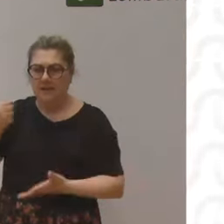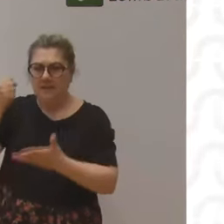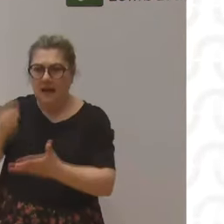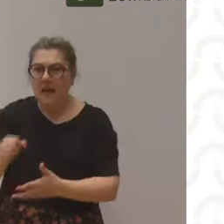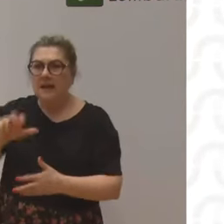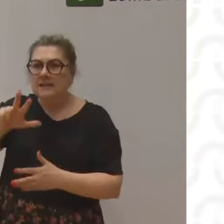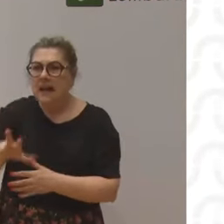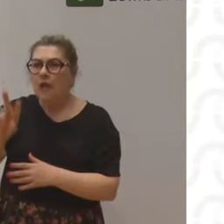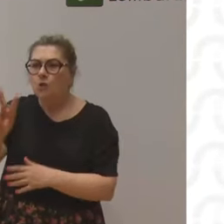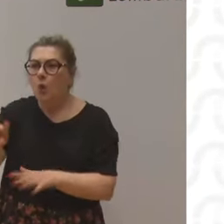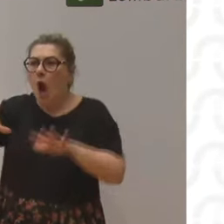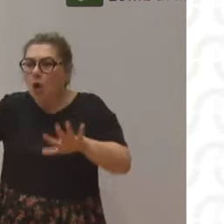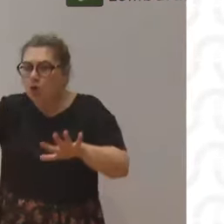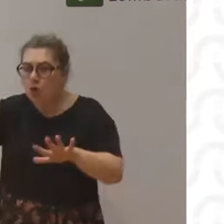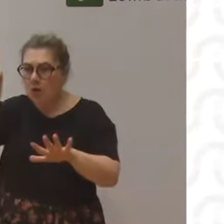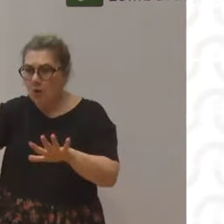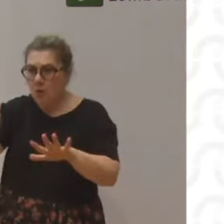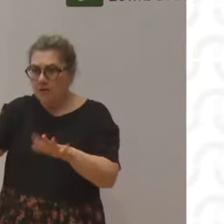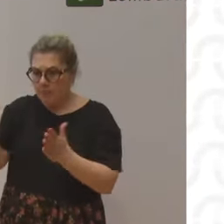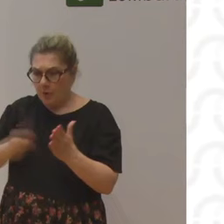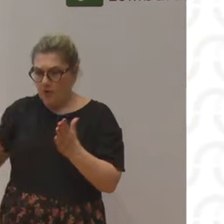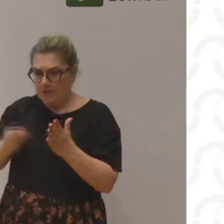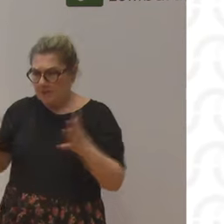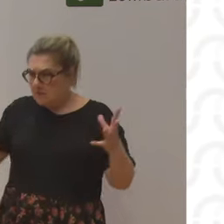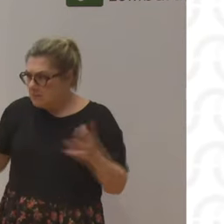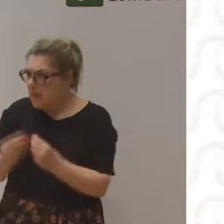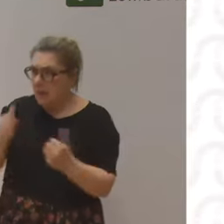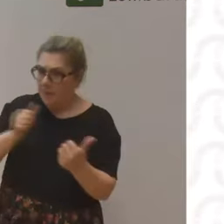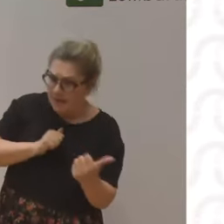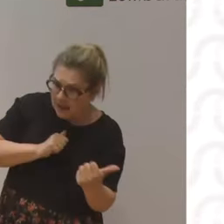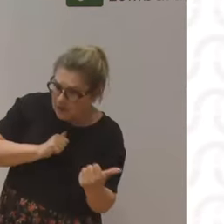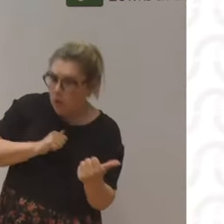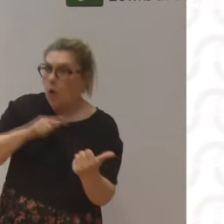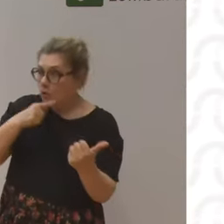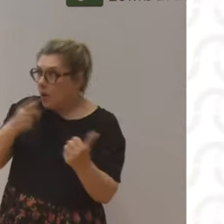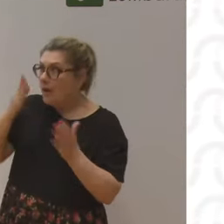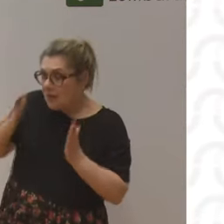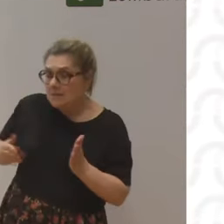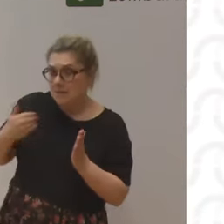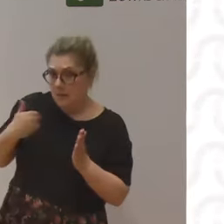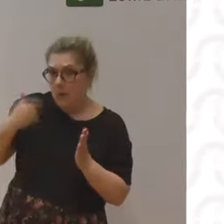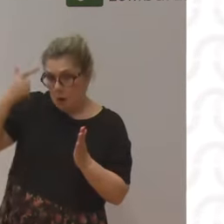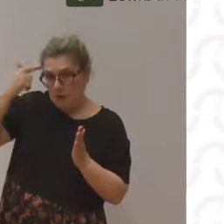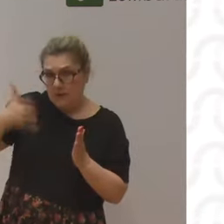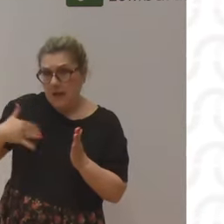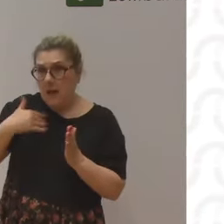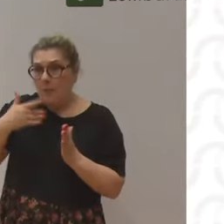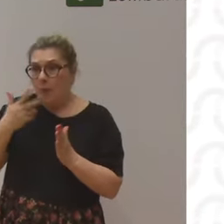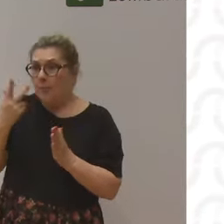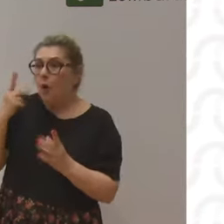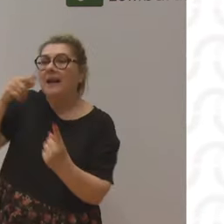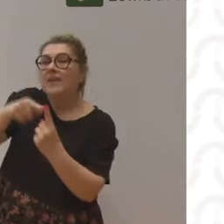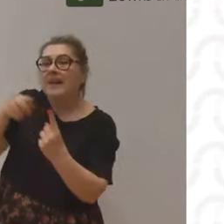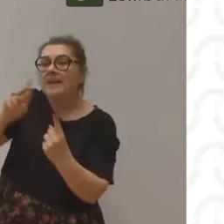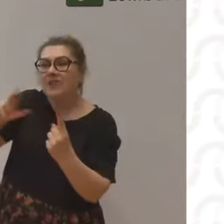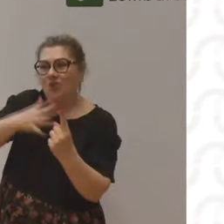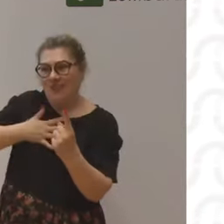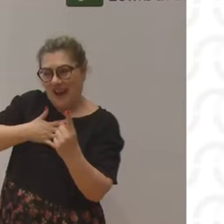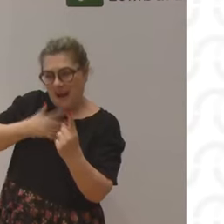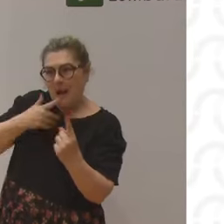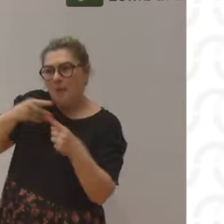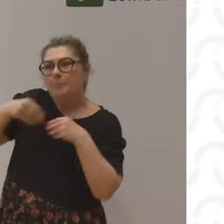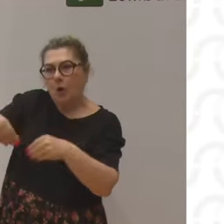Ci vuole, come è stato detto, la coprogettazione, quindi il privato. Noi siamo testimoni, anche voglio dire, la nostra referente regionale è stata